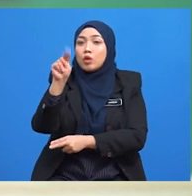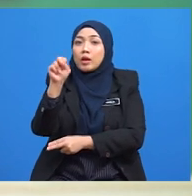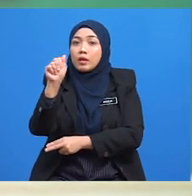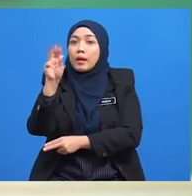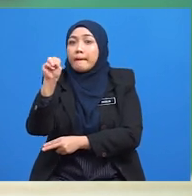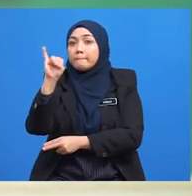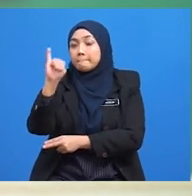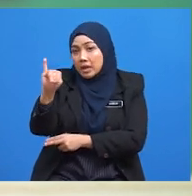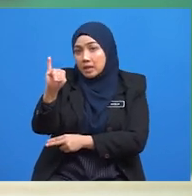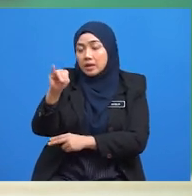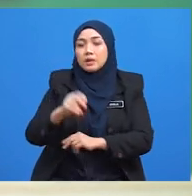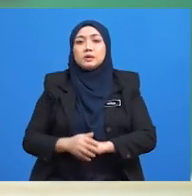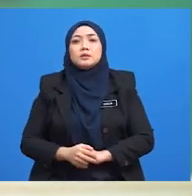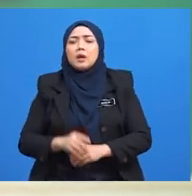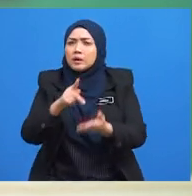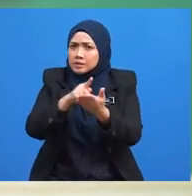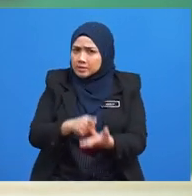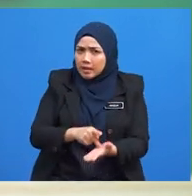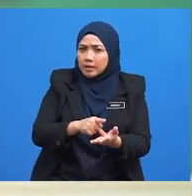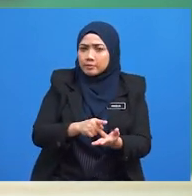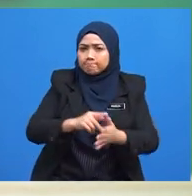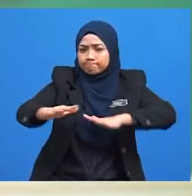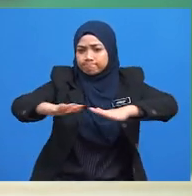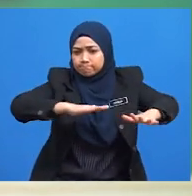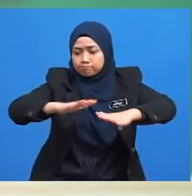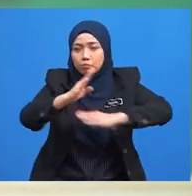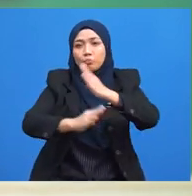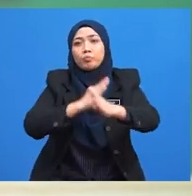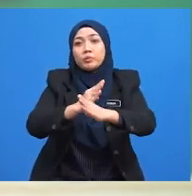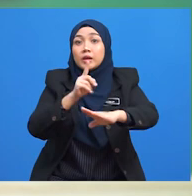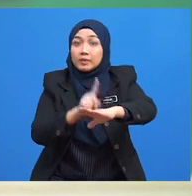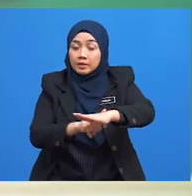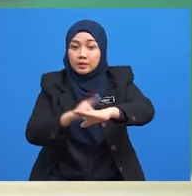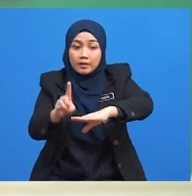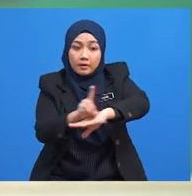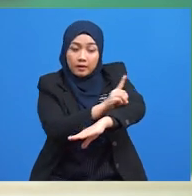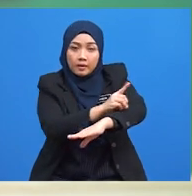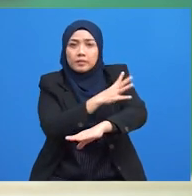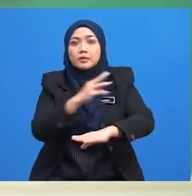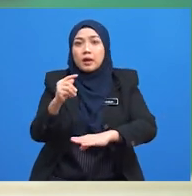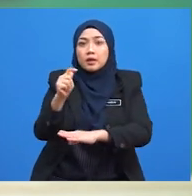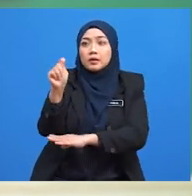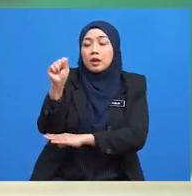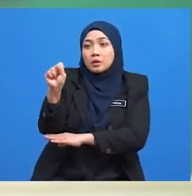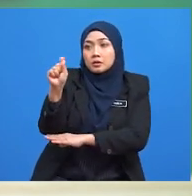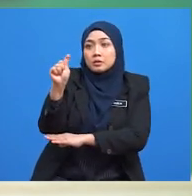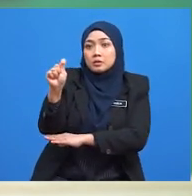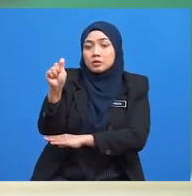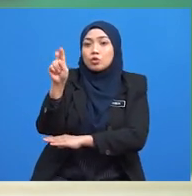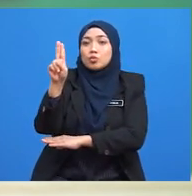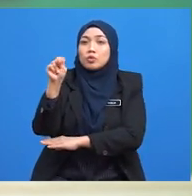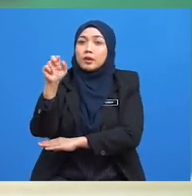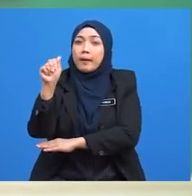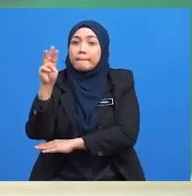tsunami. Kesan kejadian gempa bumi di daratan dan tsunami yang dahsyat akan menyebabkan berlakunya kerosakan